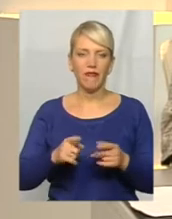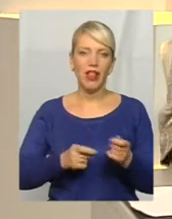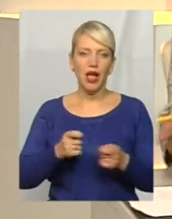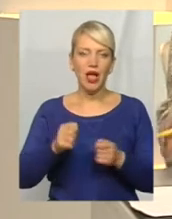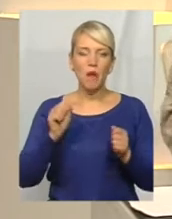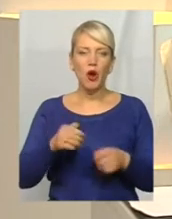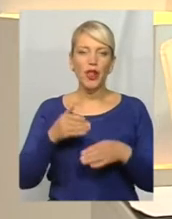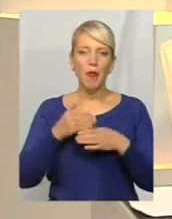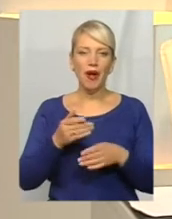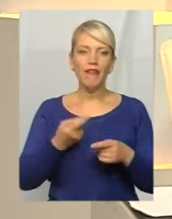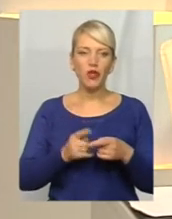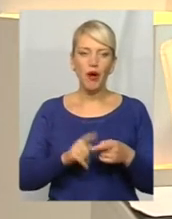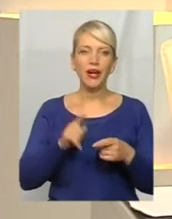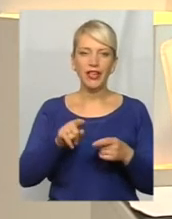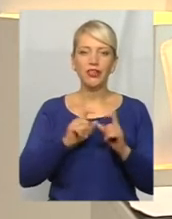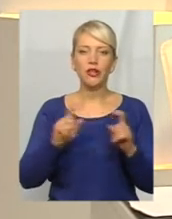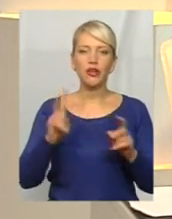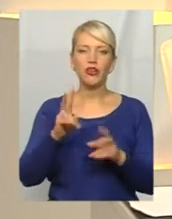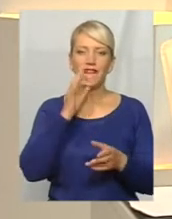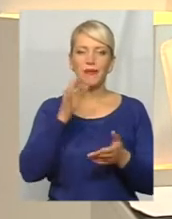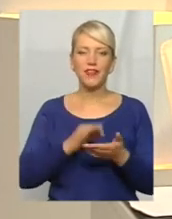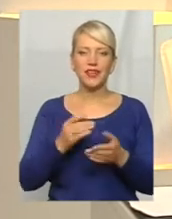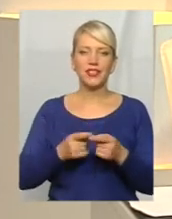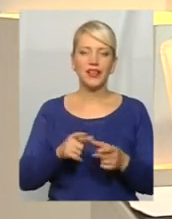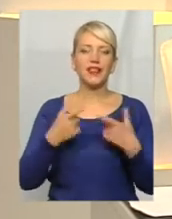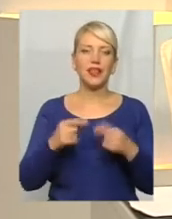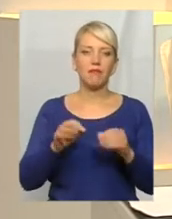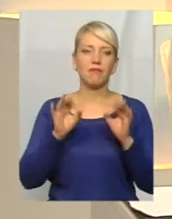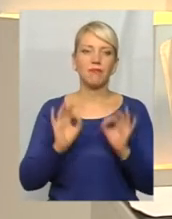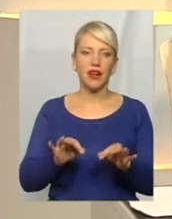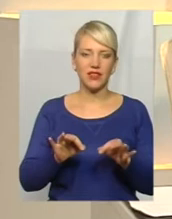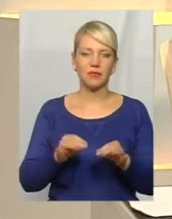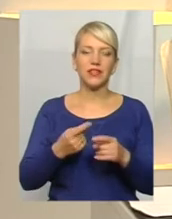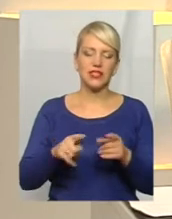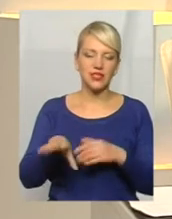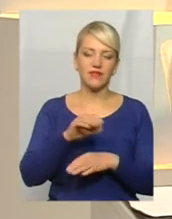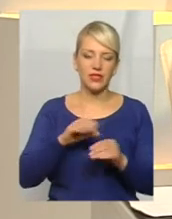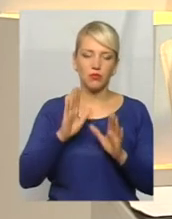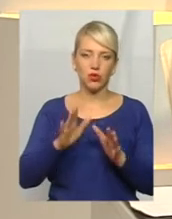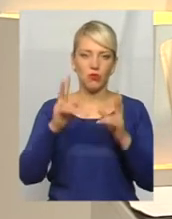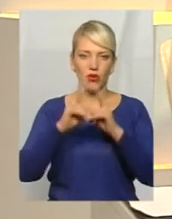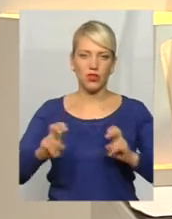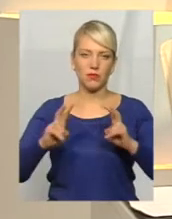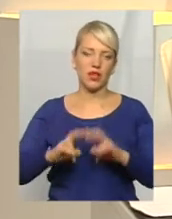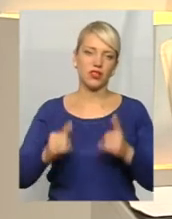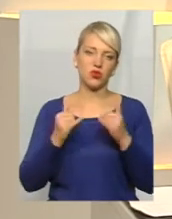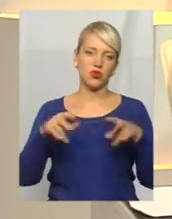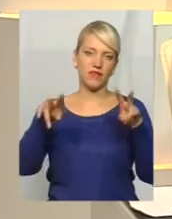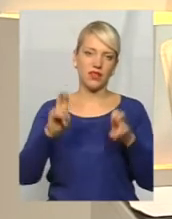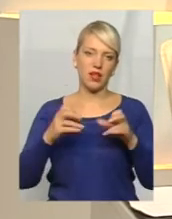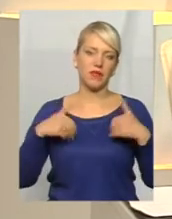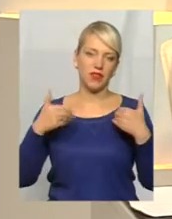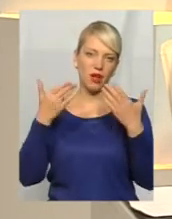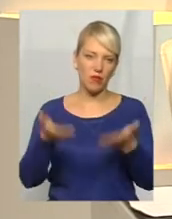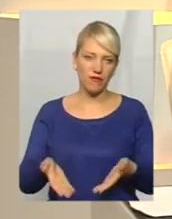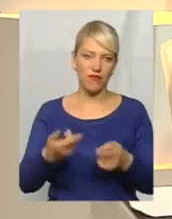у цьому, власне, ті структури, які за це відповідають. Де правда, з цим будемо розбиратися сьогодні в темі. Вітаю вас, я